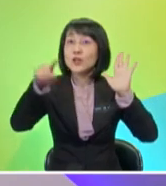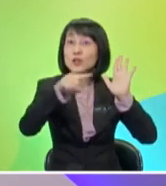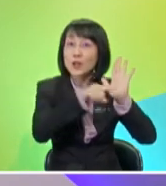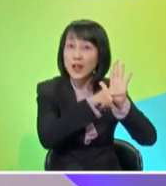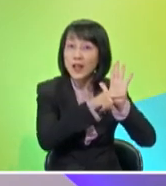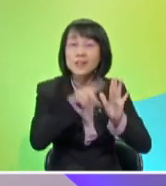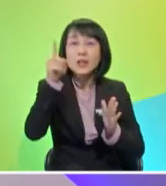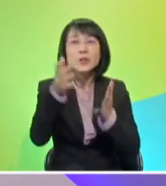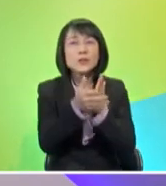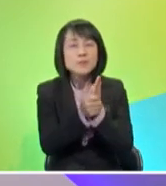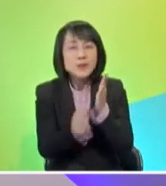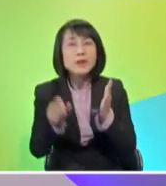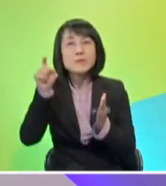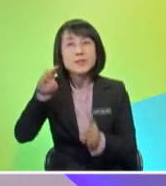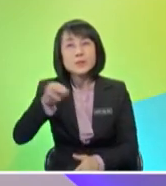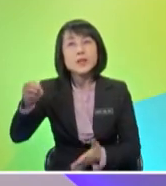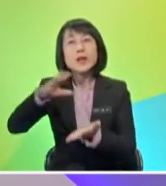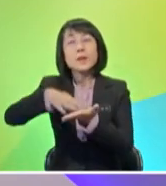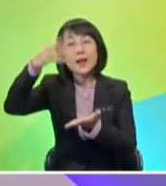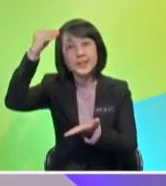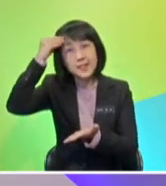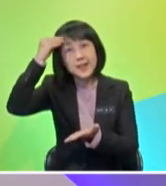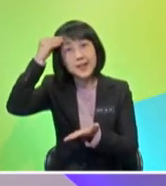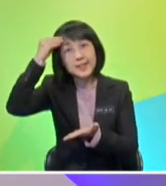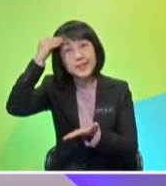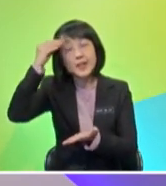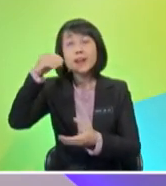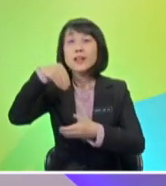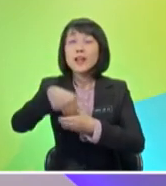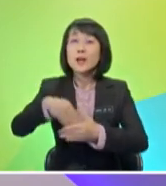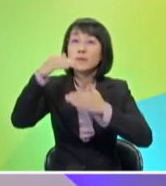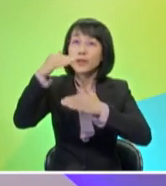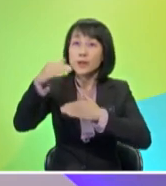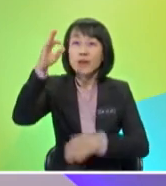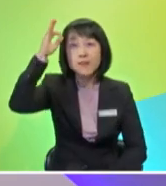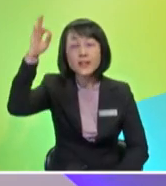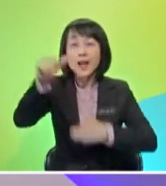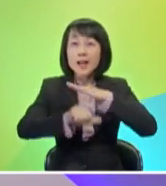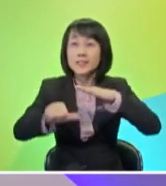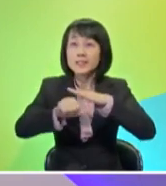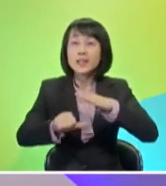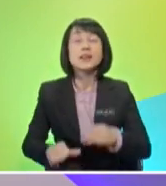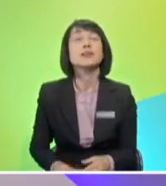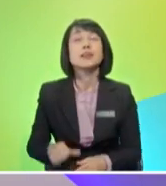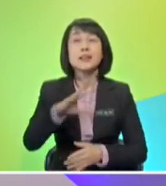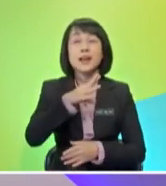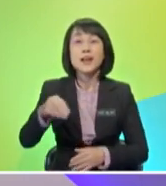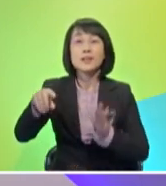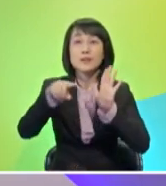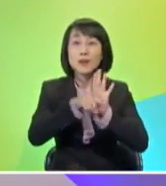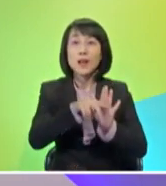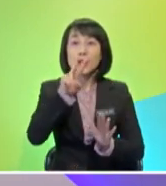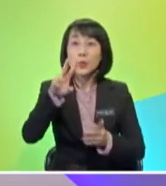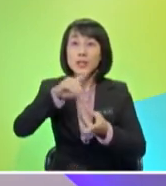kemahiran yang perlu dikuasai oleh murid, iaitu tolak dalam lingkungan fakta asas dan juga tolak 2 digit dalam lingkungan